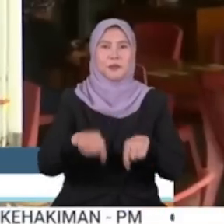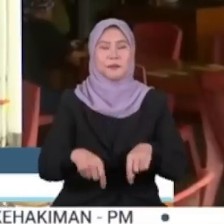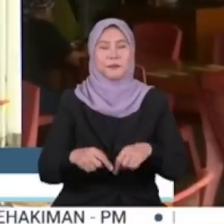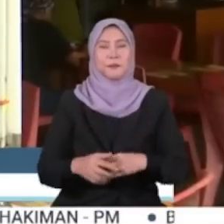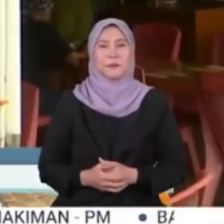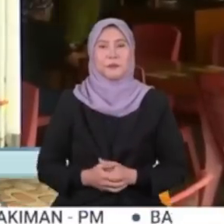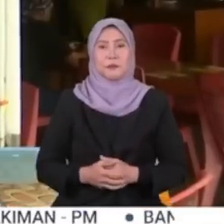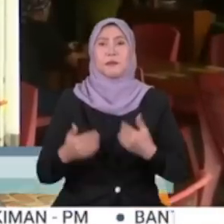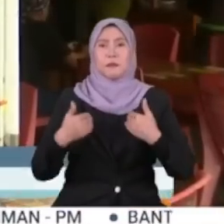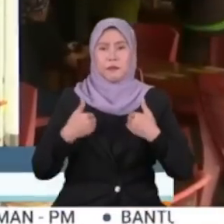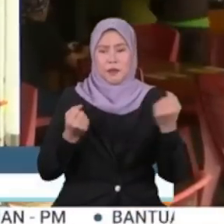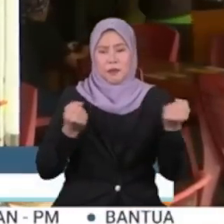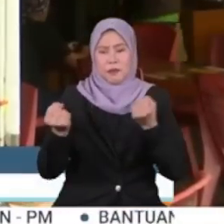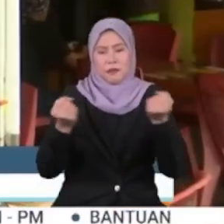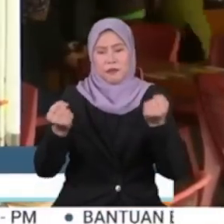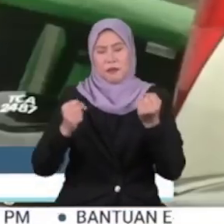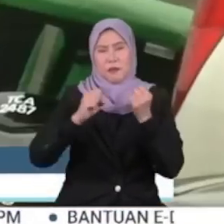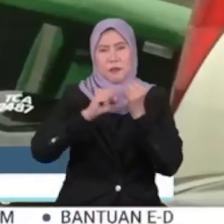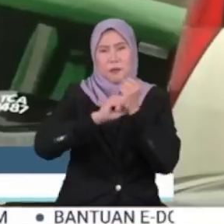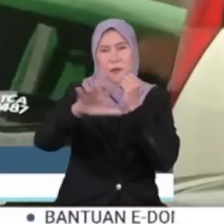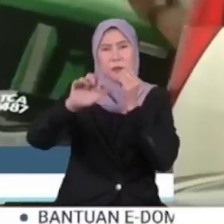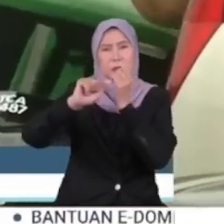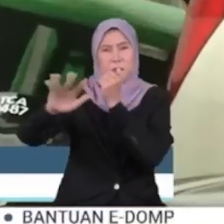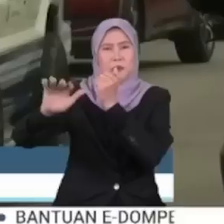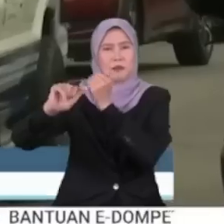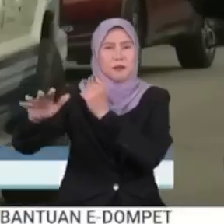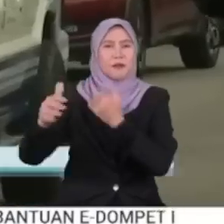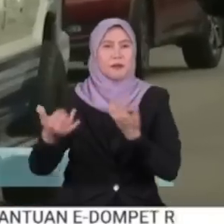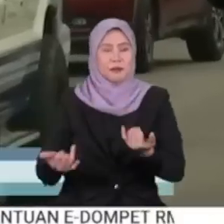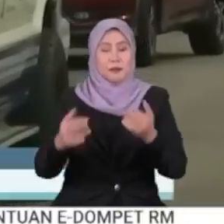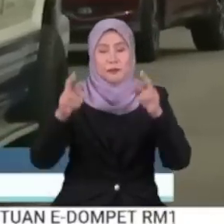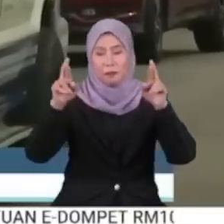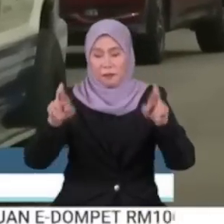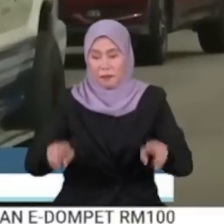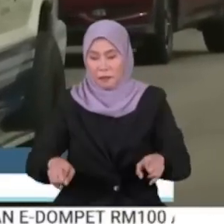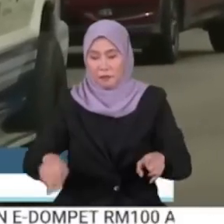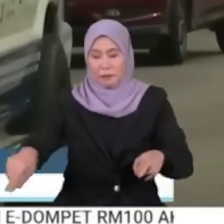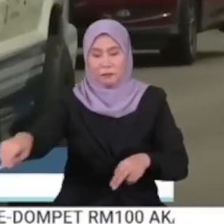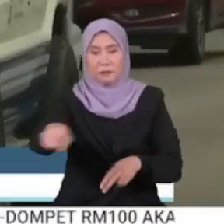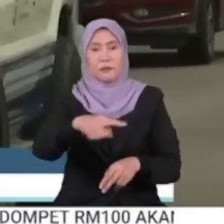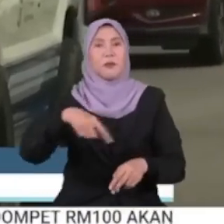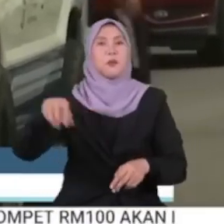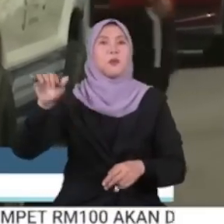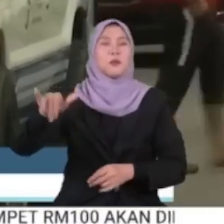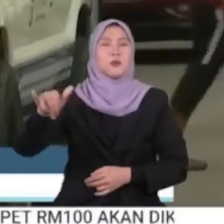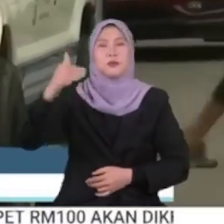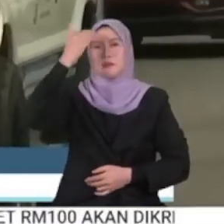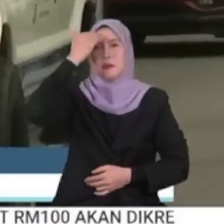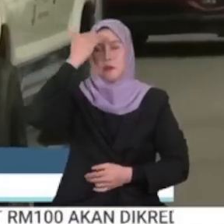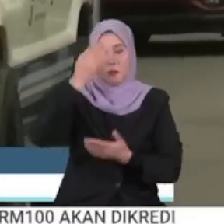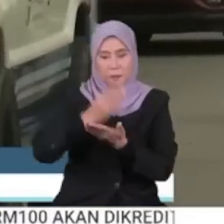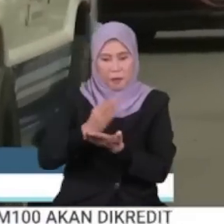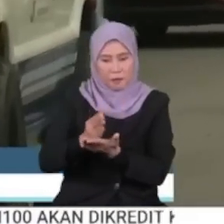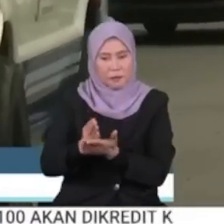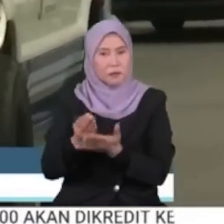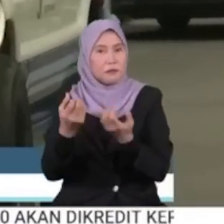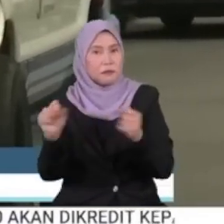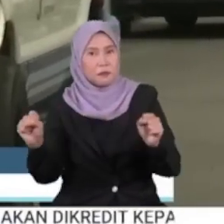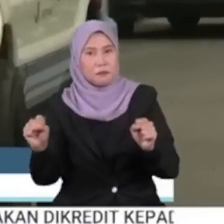bila dia ada hebah macam ni, sekurang-kurangnya rakyat tu kata orang tu dia sedarlah bahawa belanjawan dah